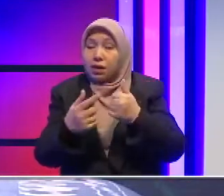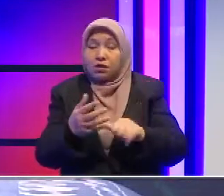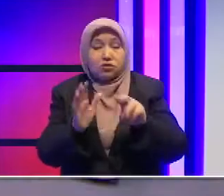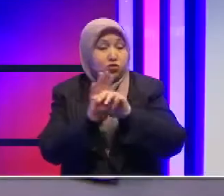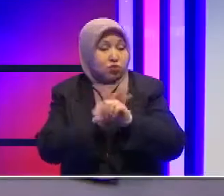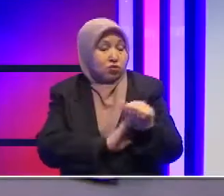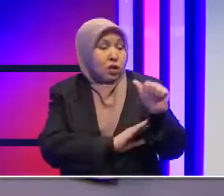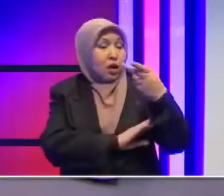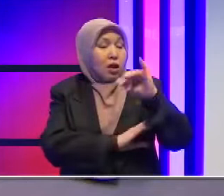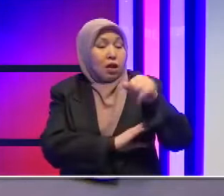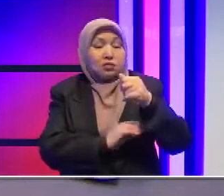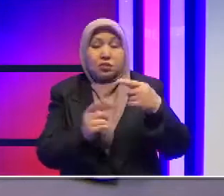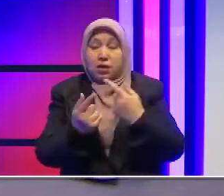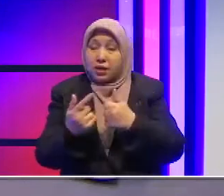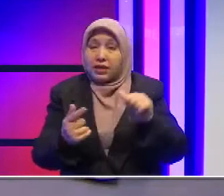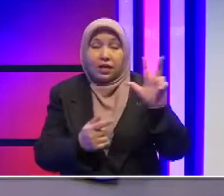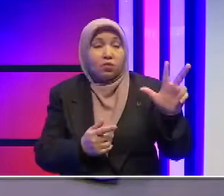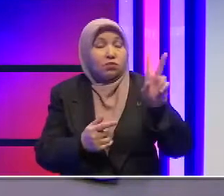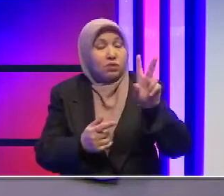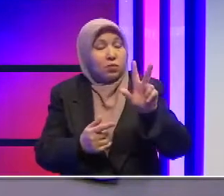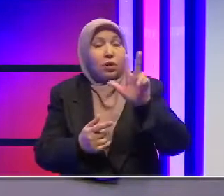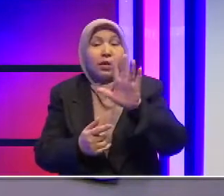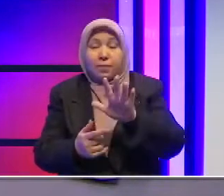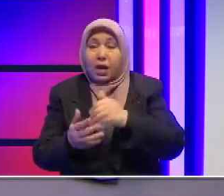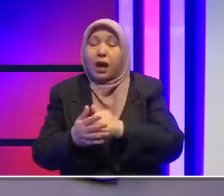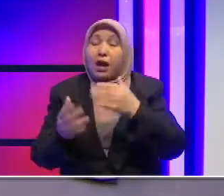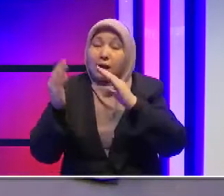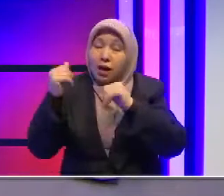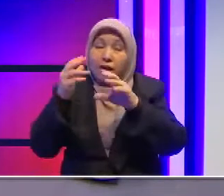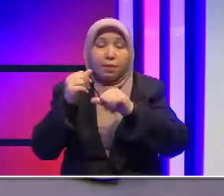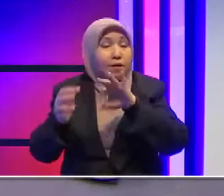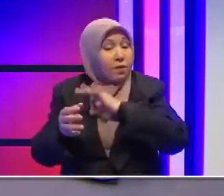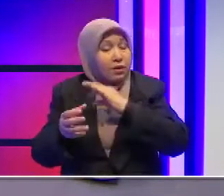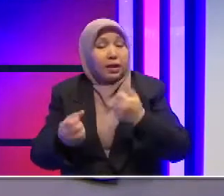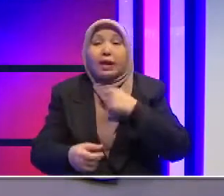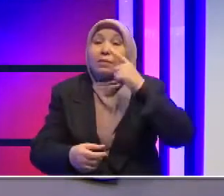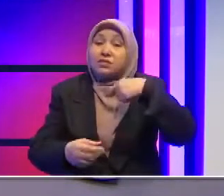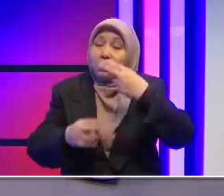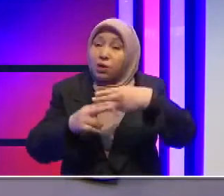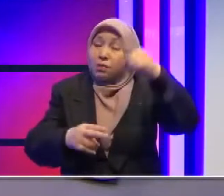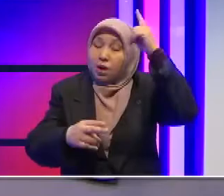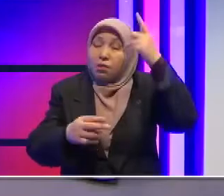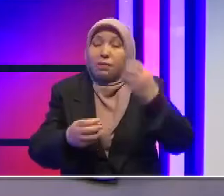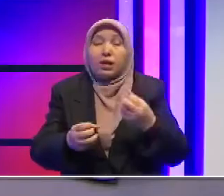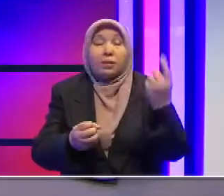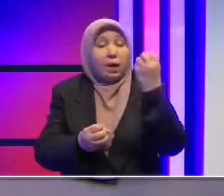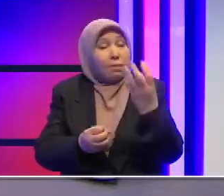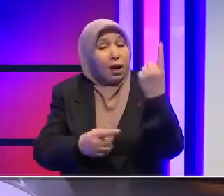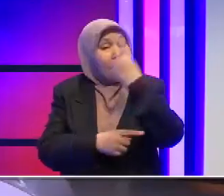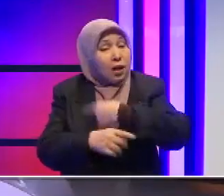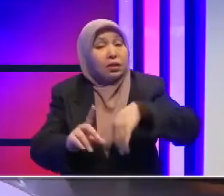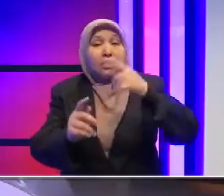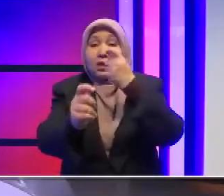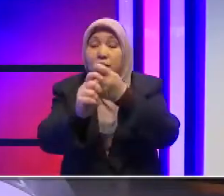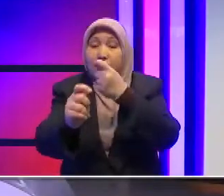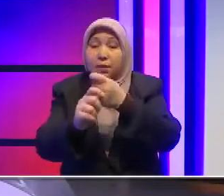halaman 335, agar mereka menyaksikan berbagai manfaat untuk mereka dan agar mereka menyebut nama Allah pada beberapa hari yang telah ditentukan